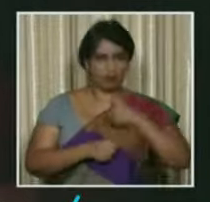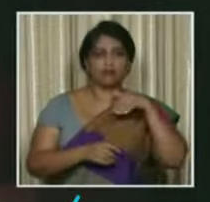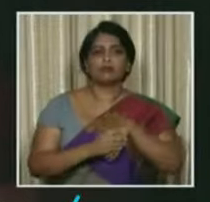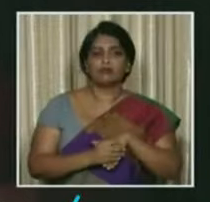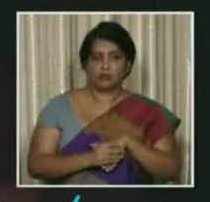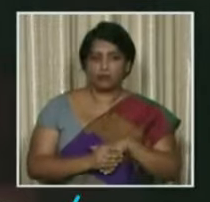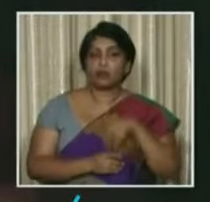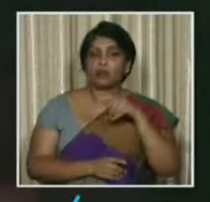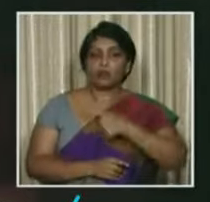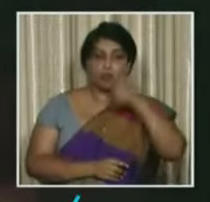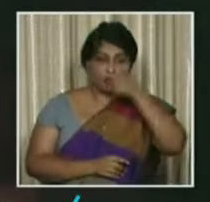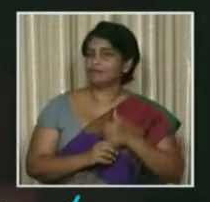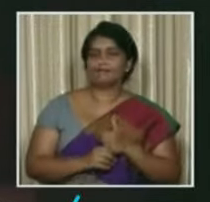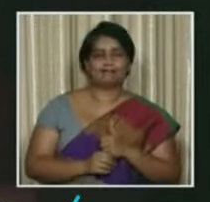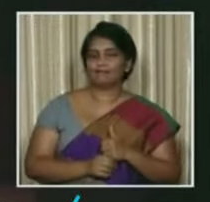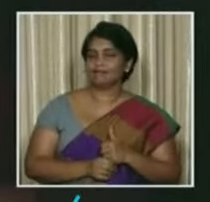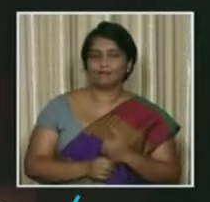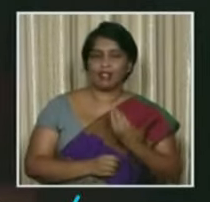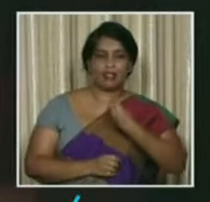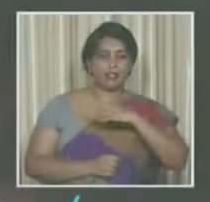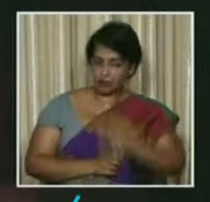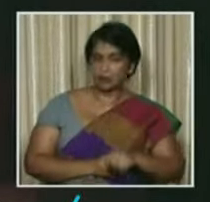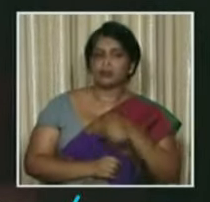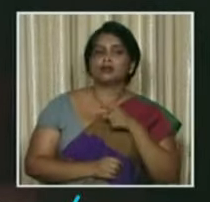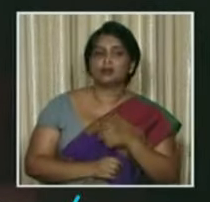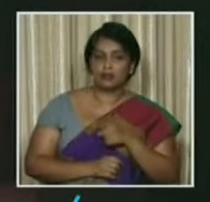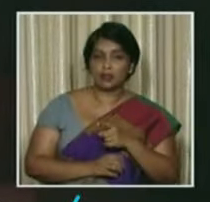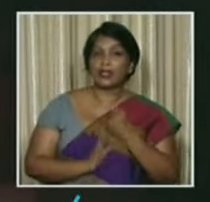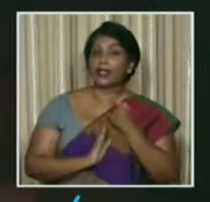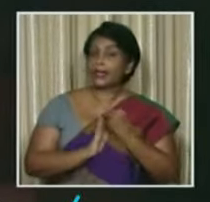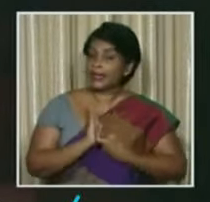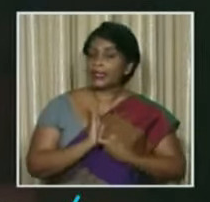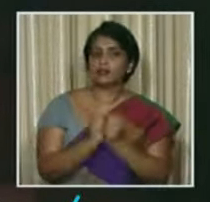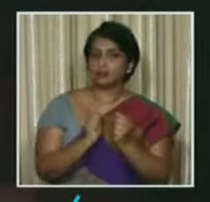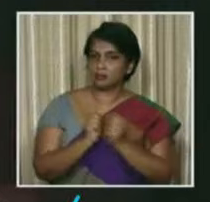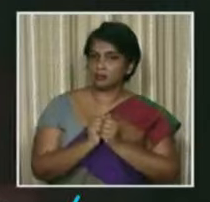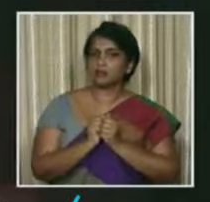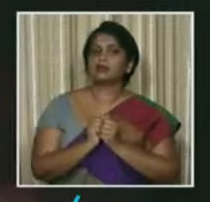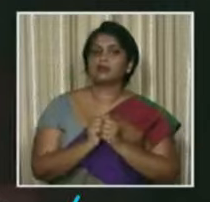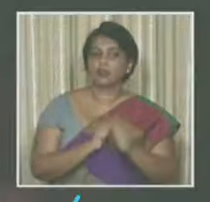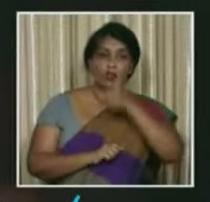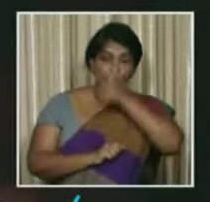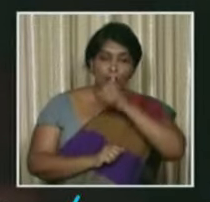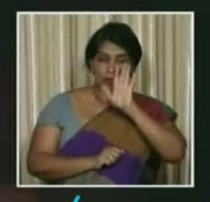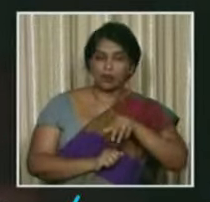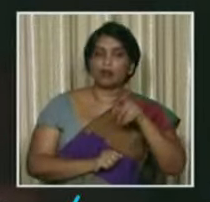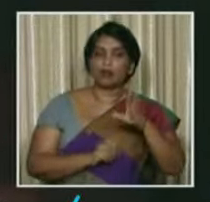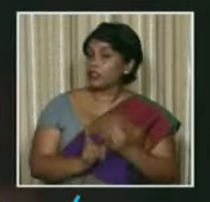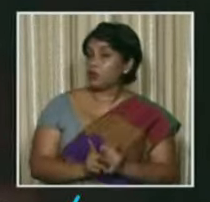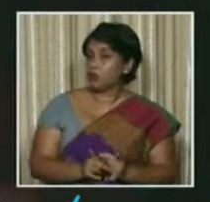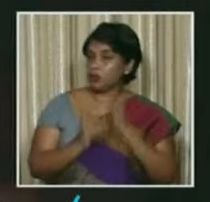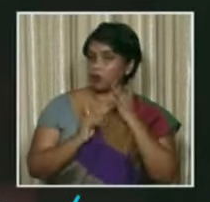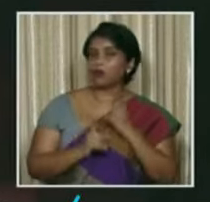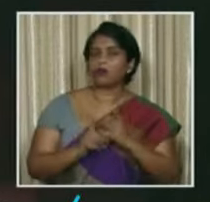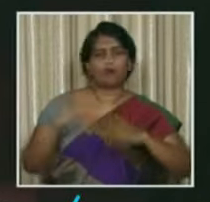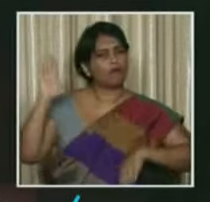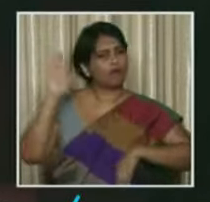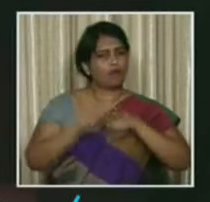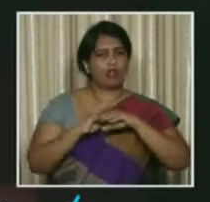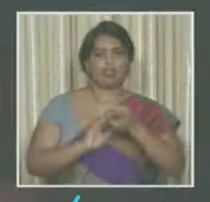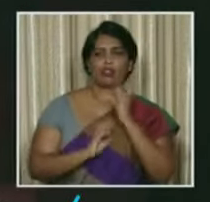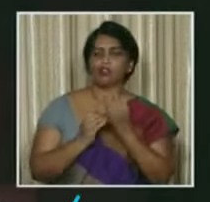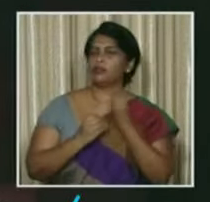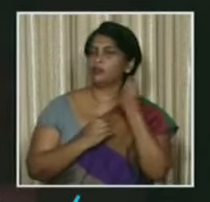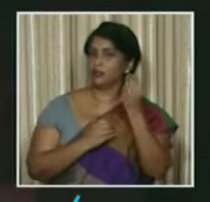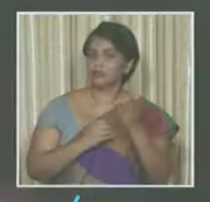තුළ මේ හොරුන්ට විසුමක් නැහැ. නියත වශයෙන්ම නීතිමය ක්‍රියාමාර්ගවලින් මේ හොරුන්ට ලබා දිය යුතු උපරිම දඬුව ලබා